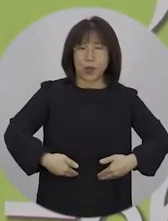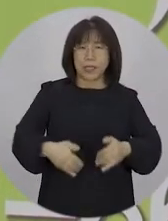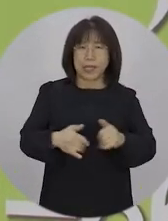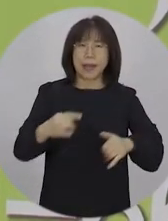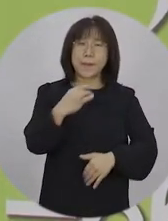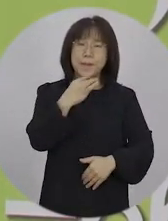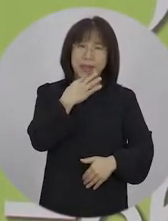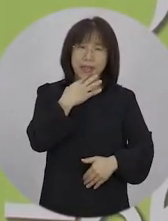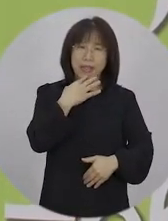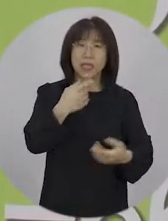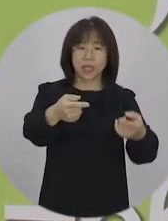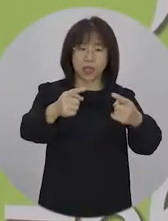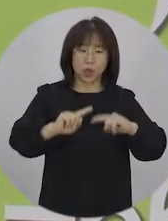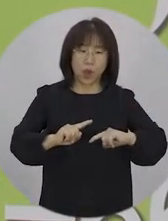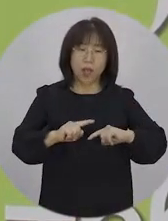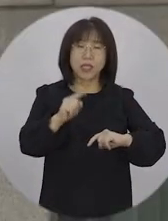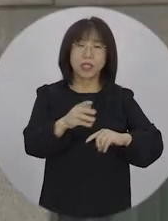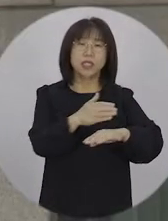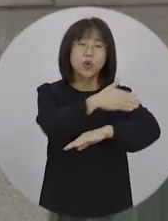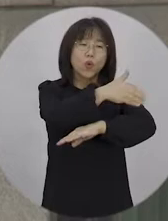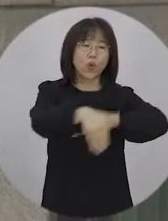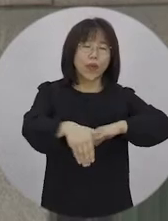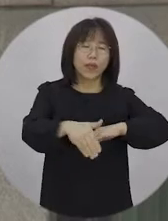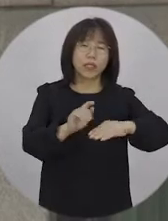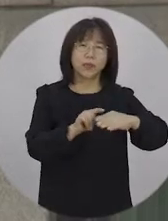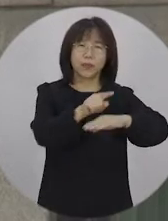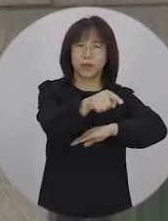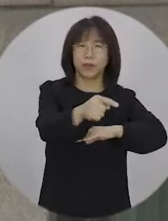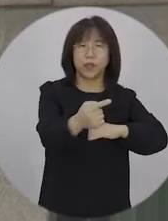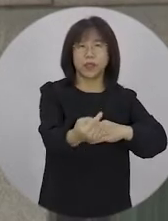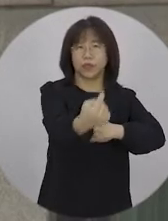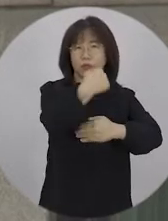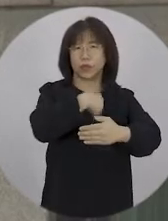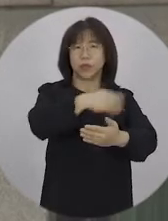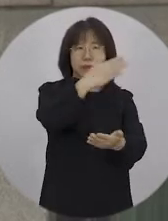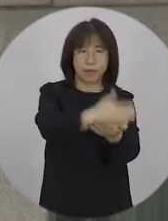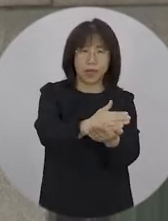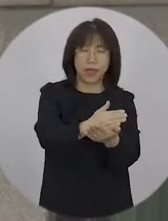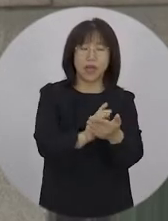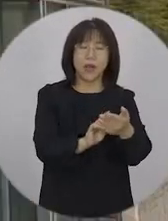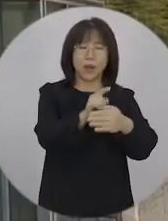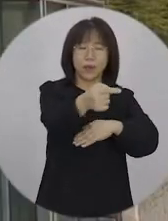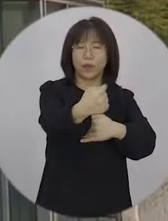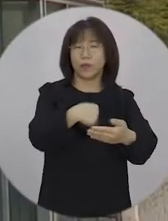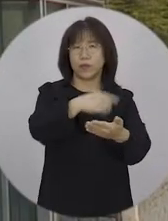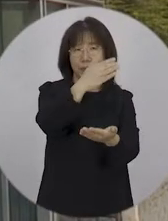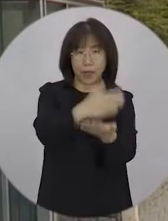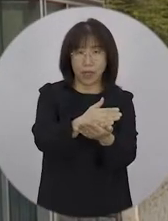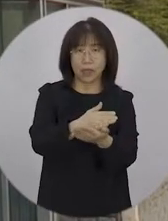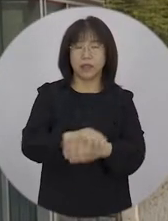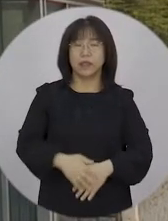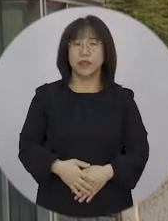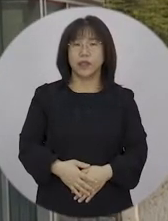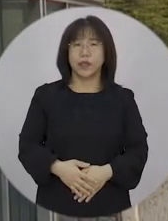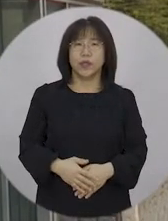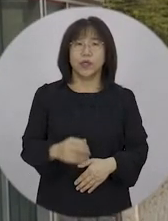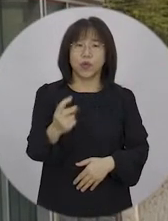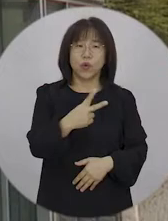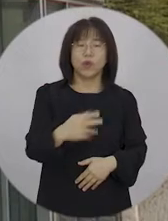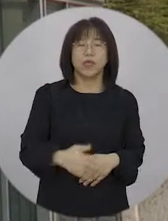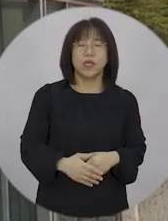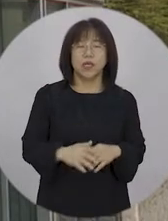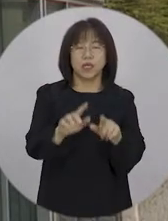철저히 금지합니다 필수 벨의 진료 외에는 외 밖과 외출을 금지하고 요양 시설 종사자 전원에게